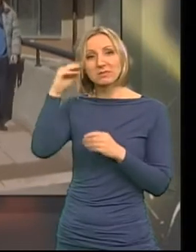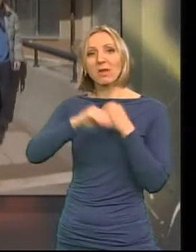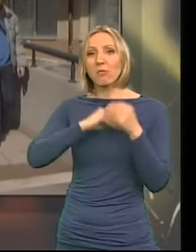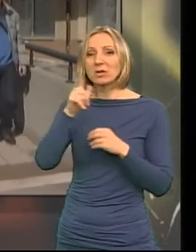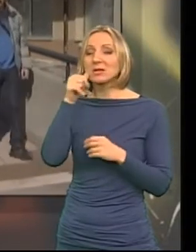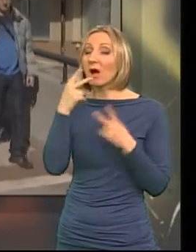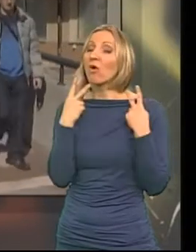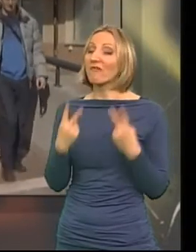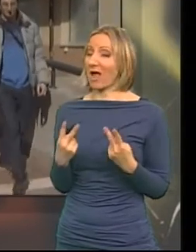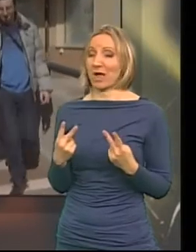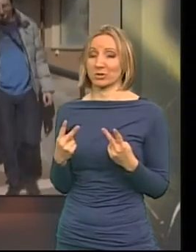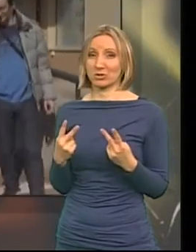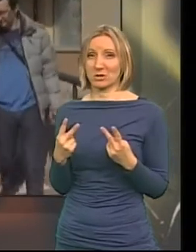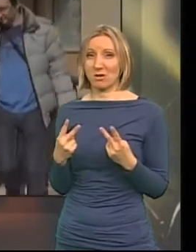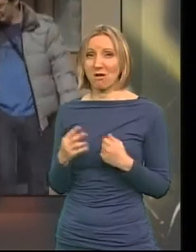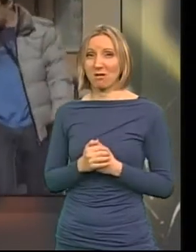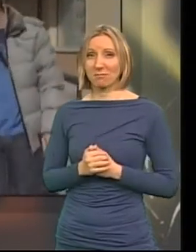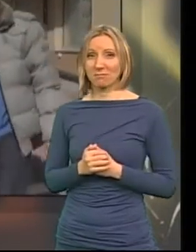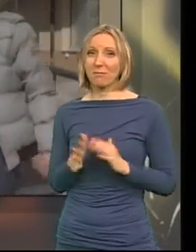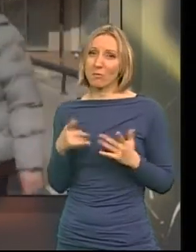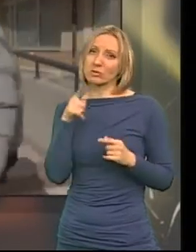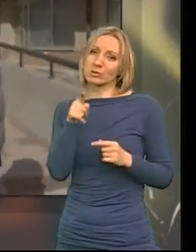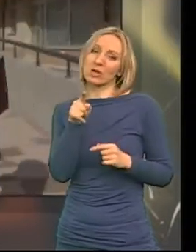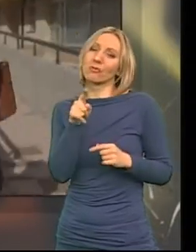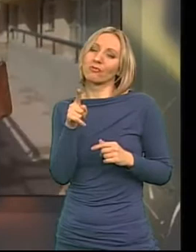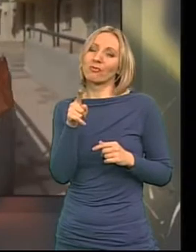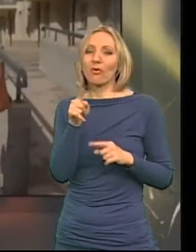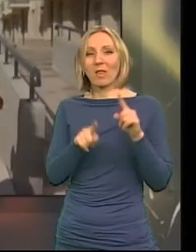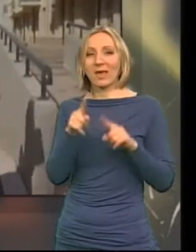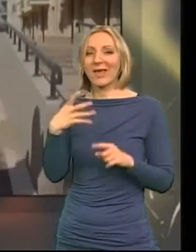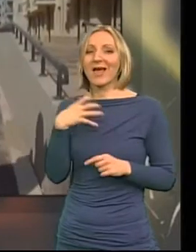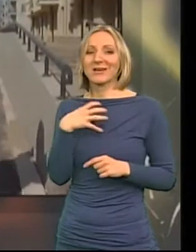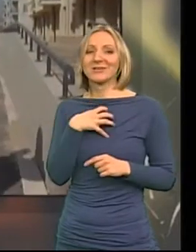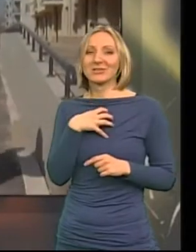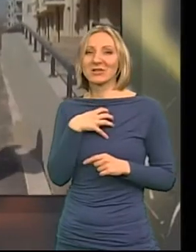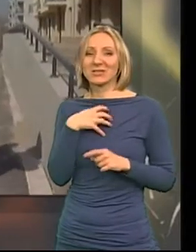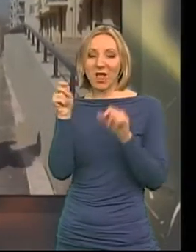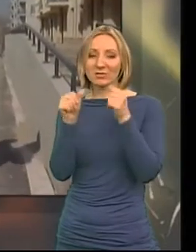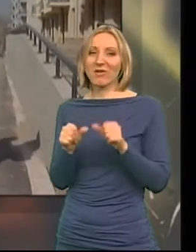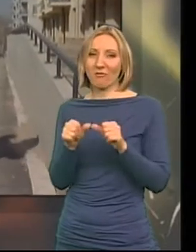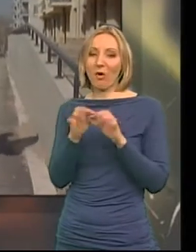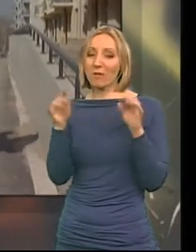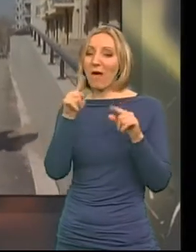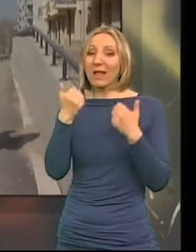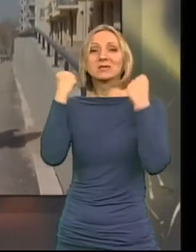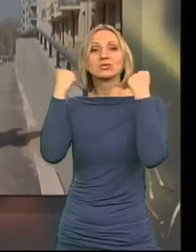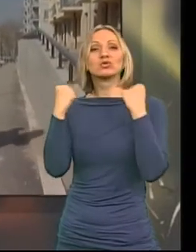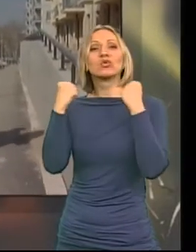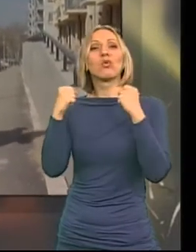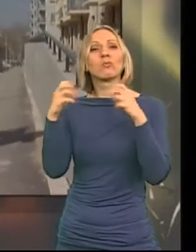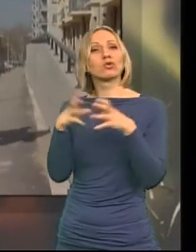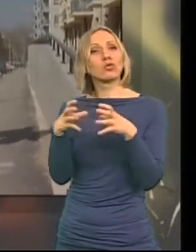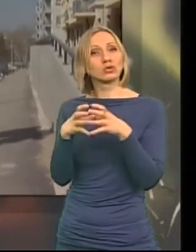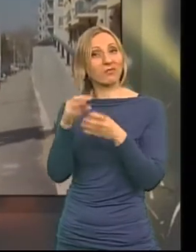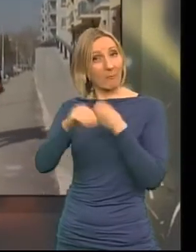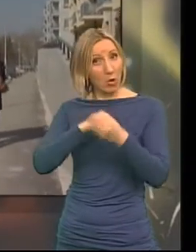porodica jako bitna. I ajde, možda to su neke sociološke forme, ali je stup društva i to je